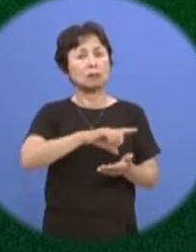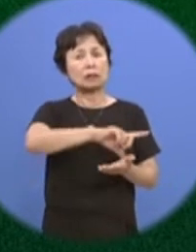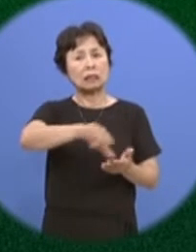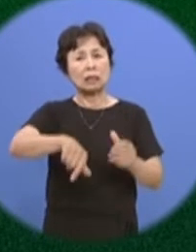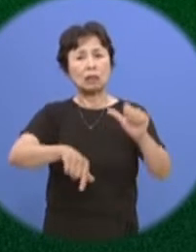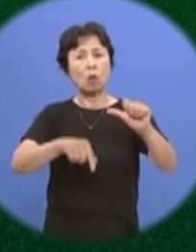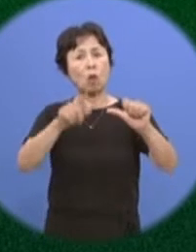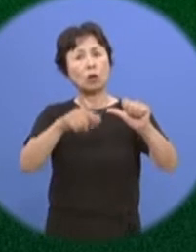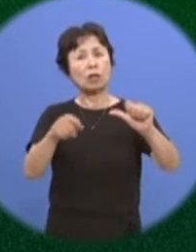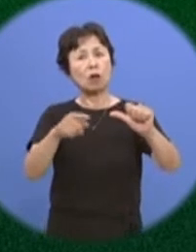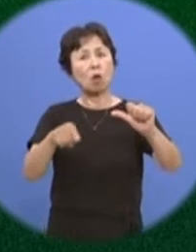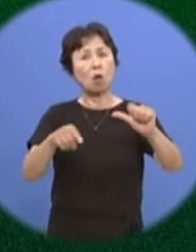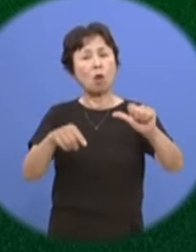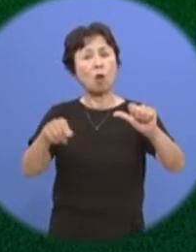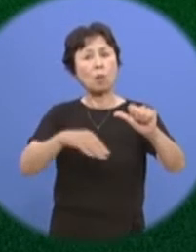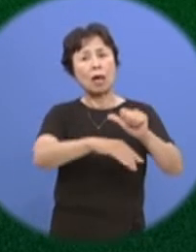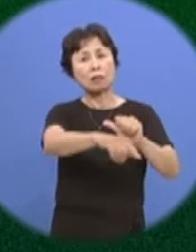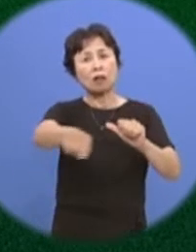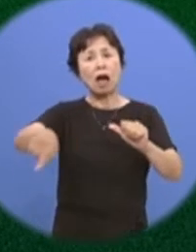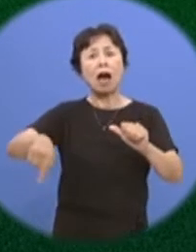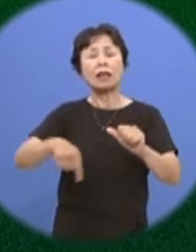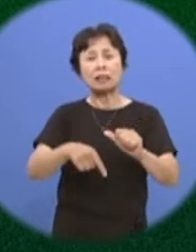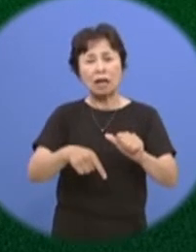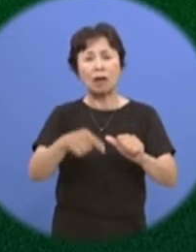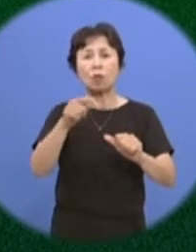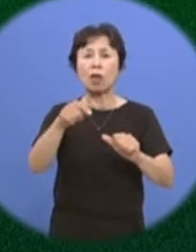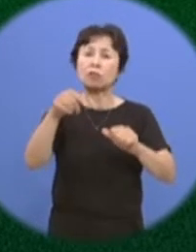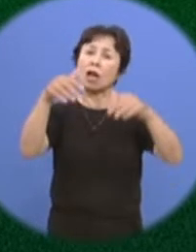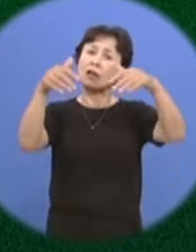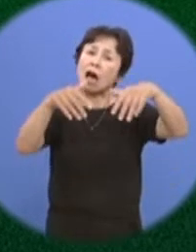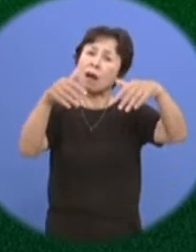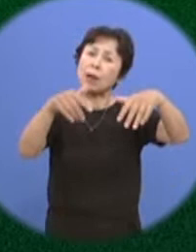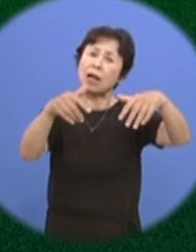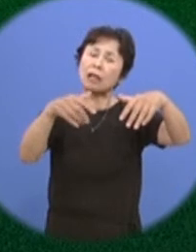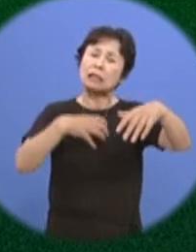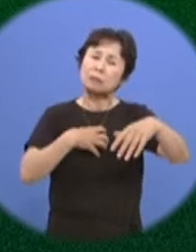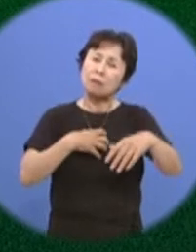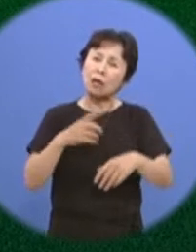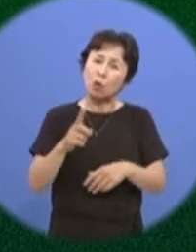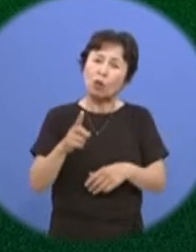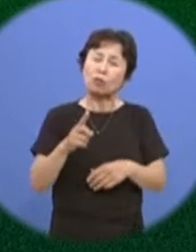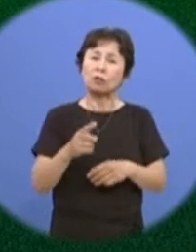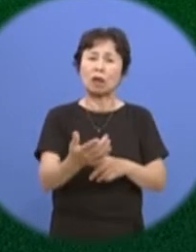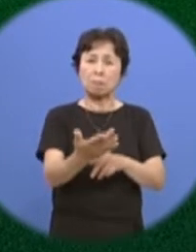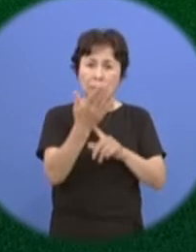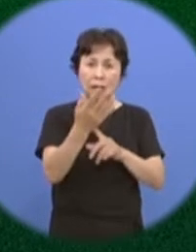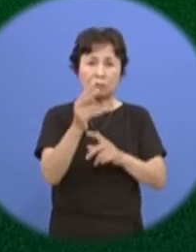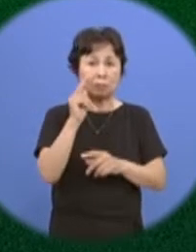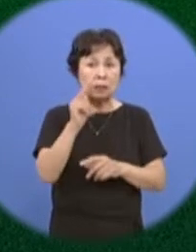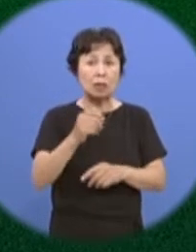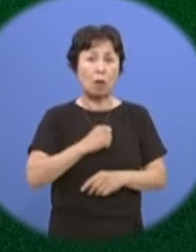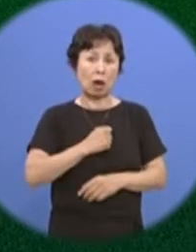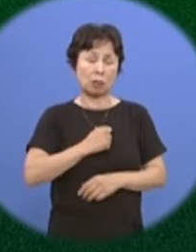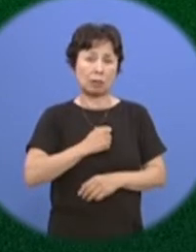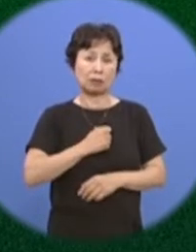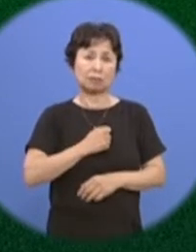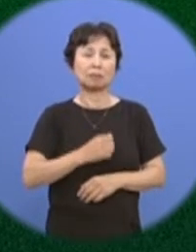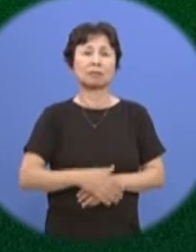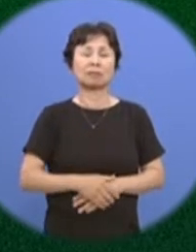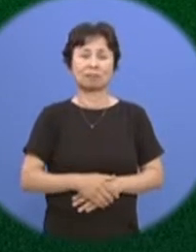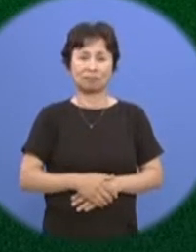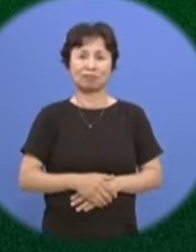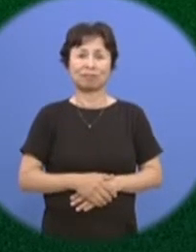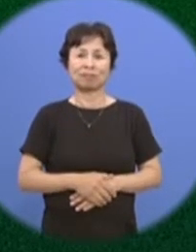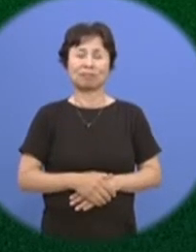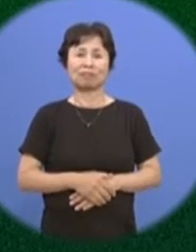のぐらいの雨が降ったらどのぐらい危ないかというようなこともですね、はい、パッと分かるようにしてあるわけです、はい、でそういう時はまあちょっとこう